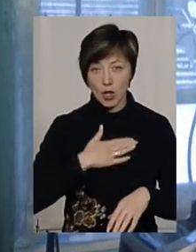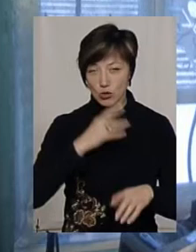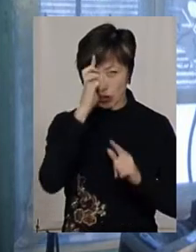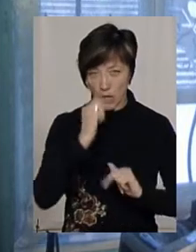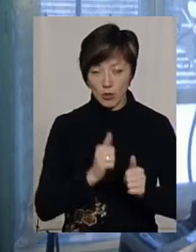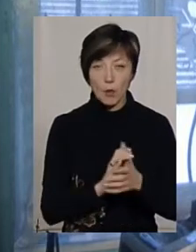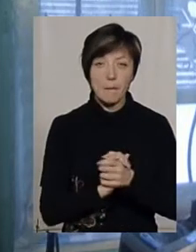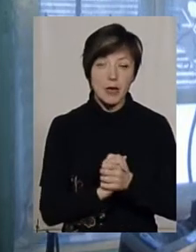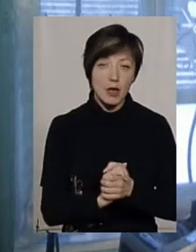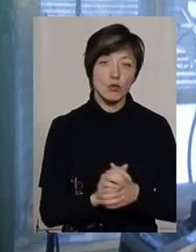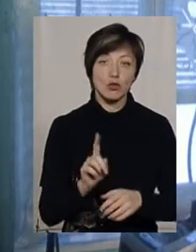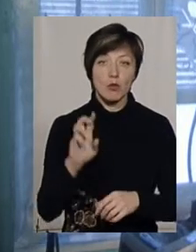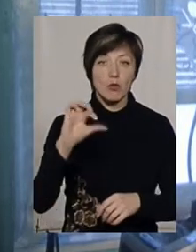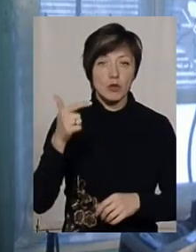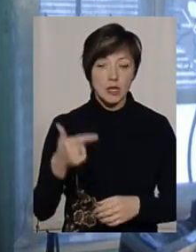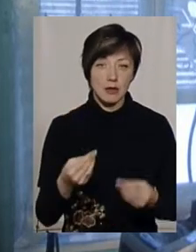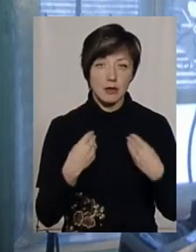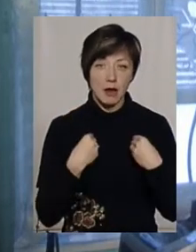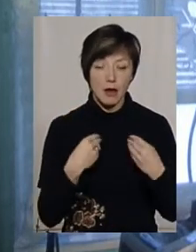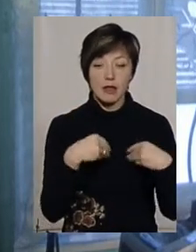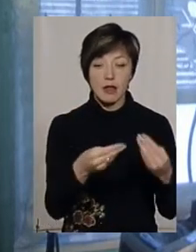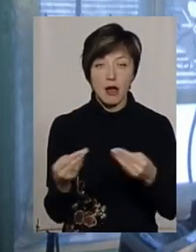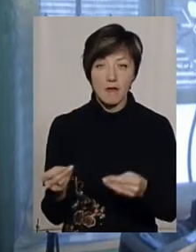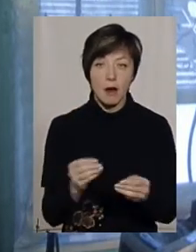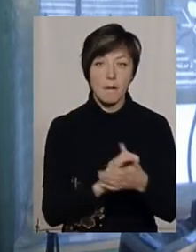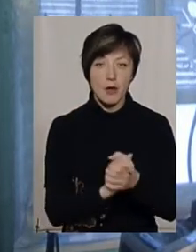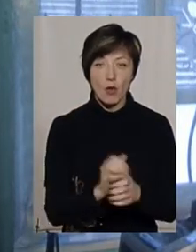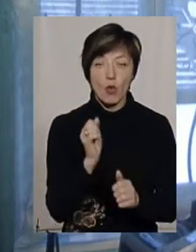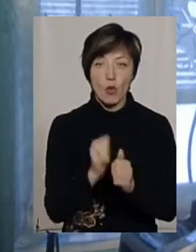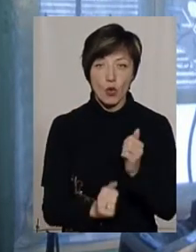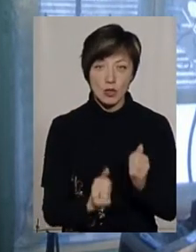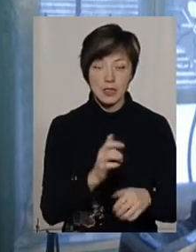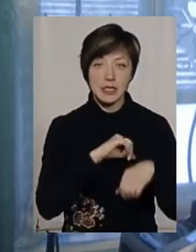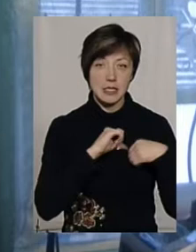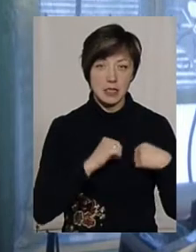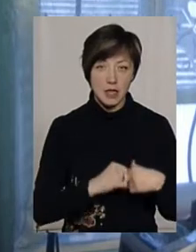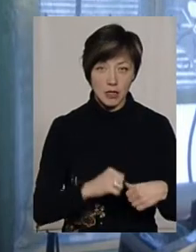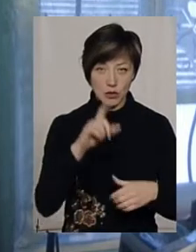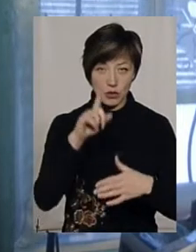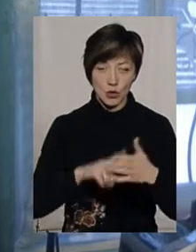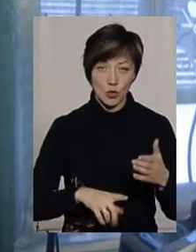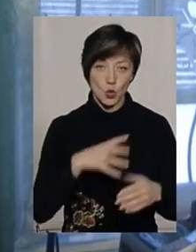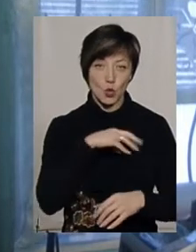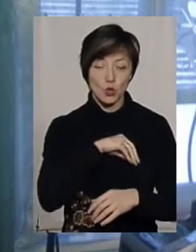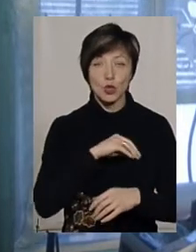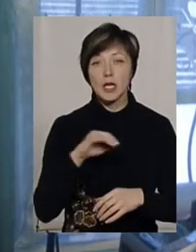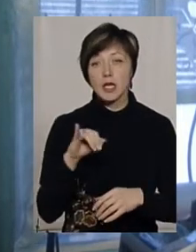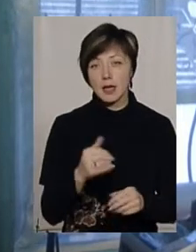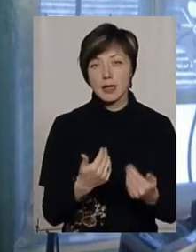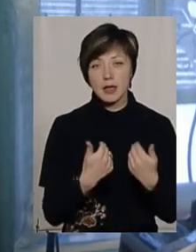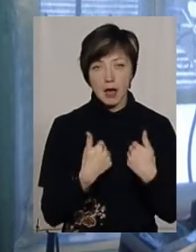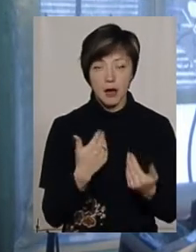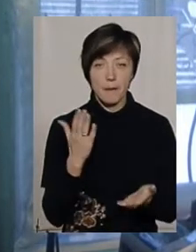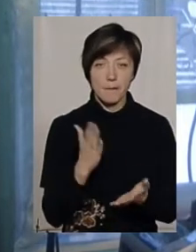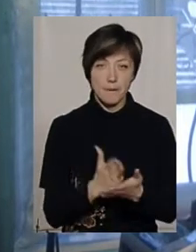країну миром, щоб Господь дав мир у кожне християнське серце, кожну християнську душу. Я